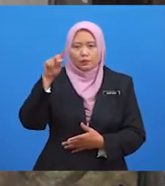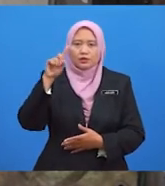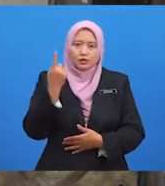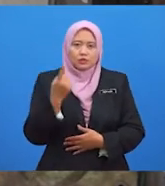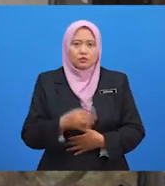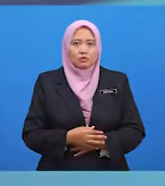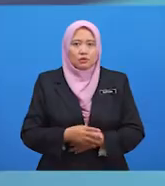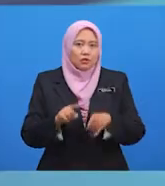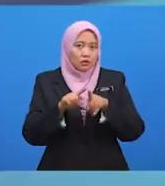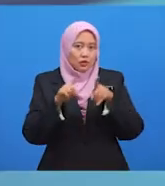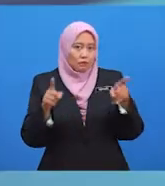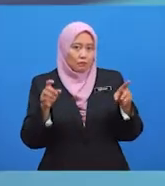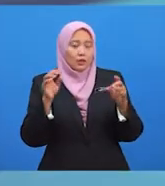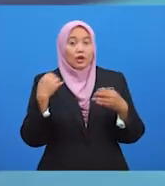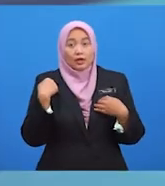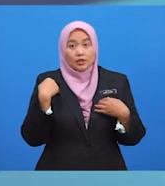lagi seperti